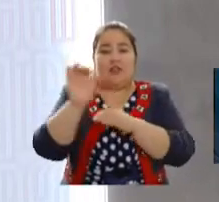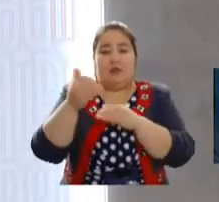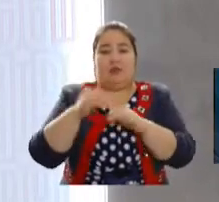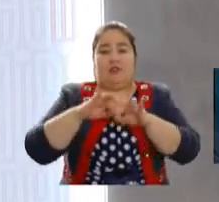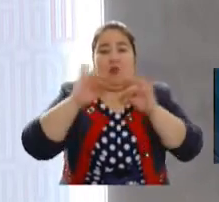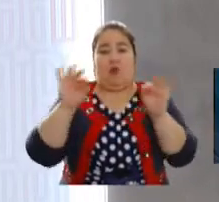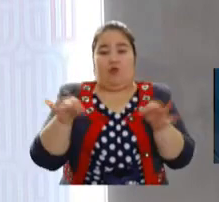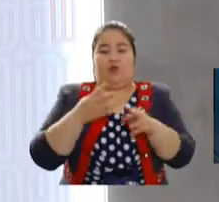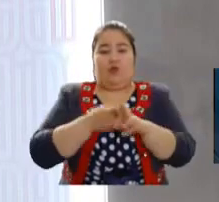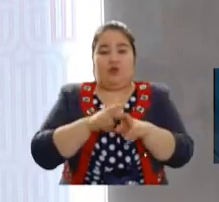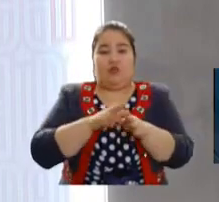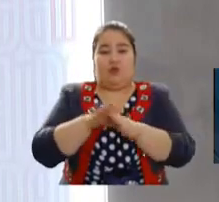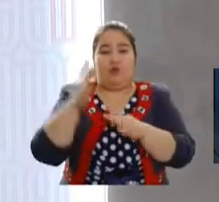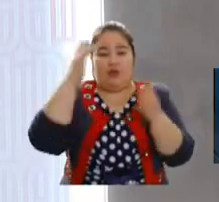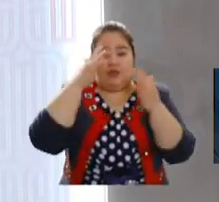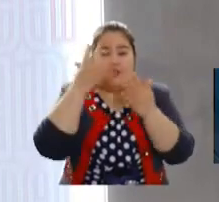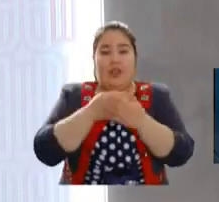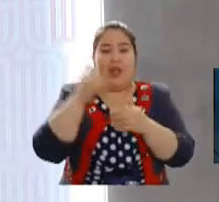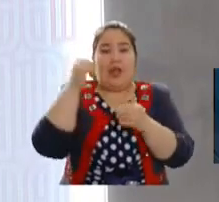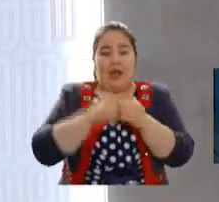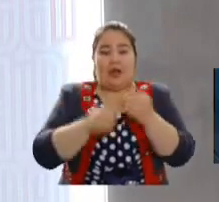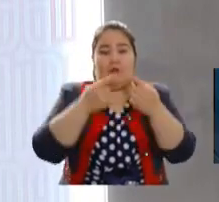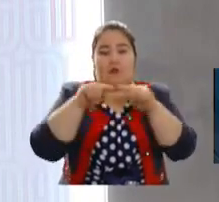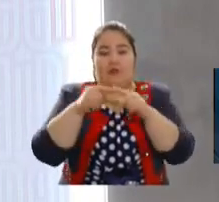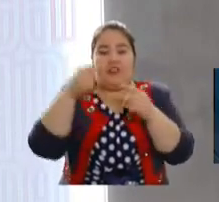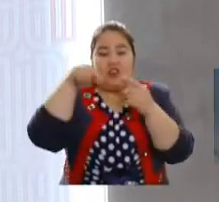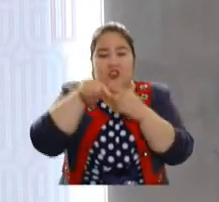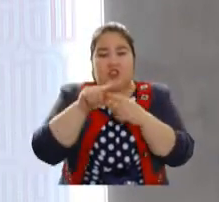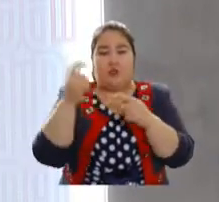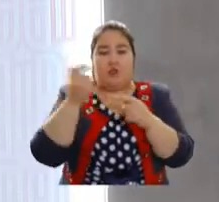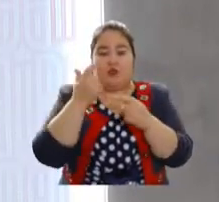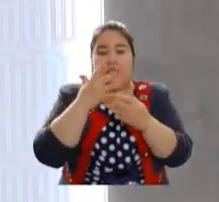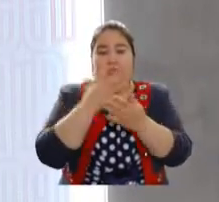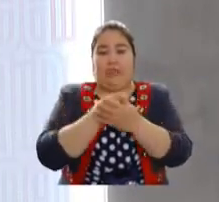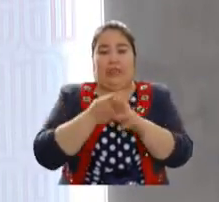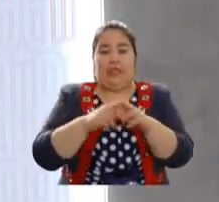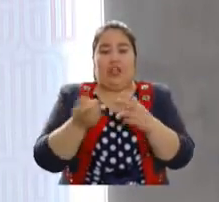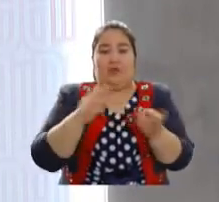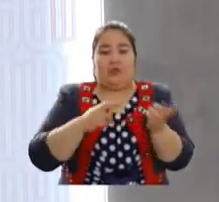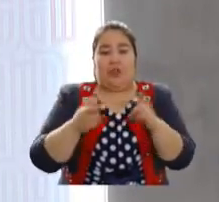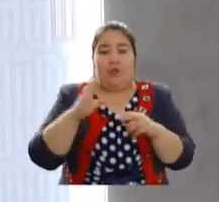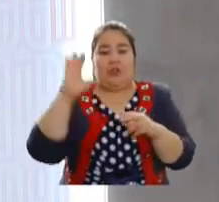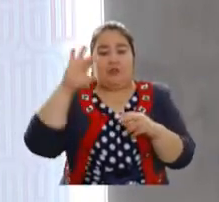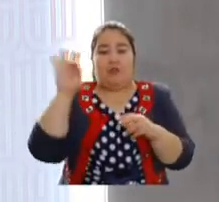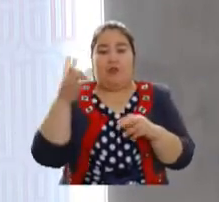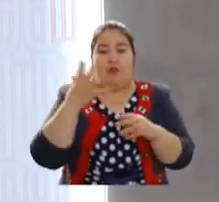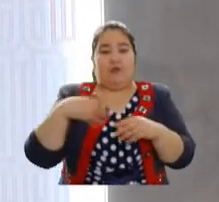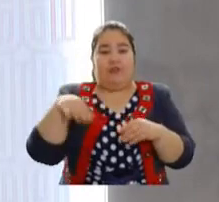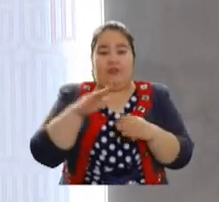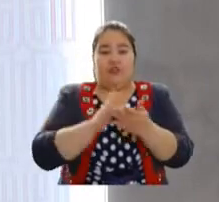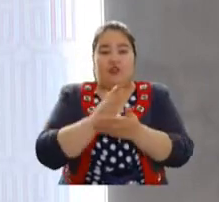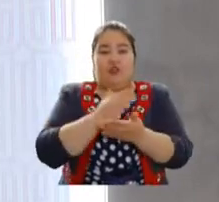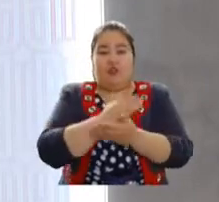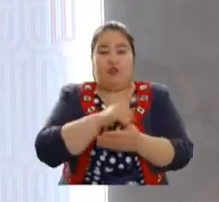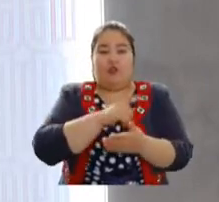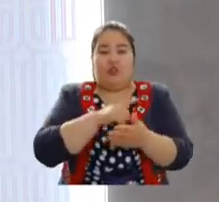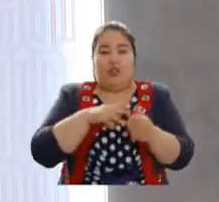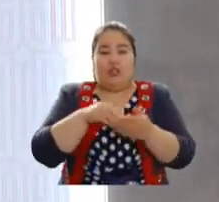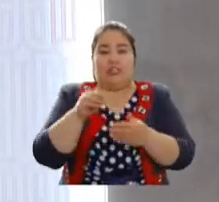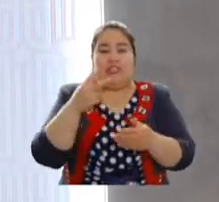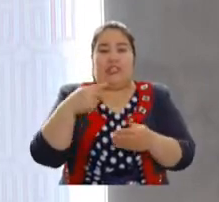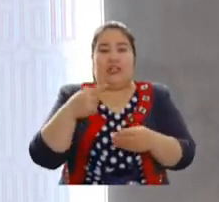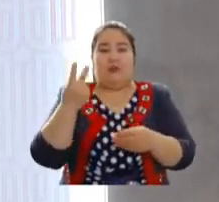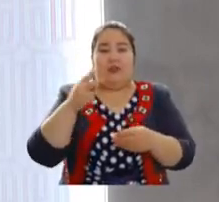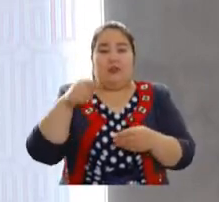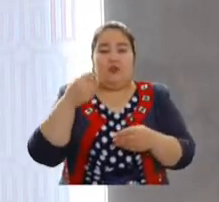salohiyatini oshirish maqsadida har bir hududning ichki imkoniyatlaridan kelib chiqib, respublikada barcha toifa xo'jaliklarida